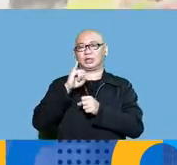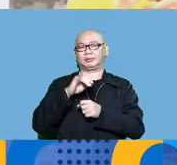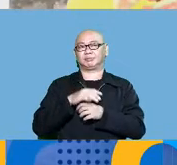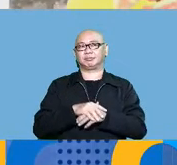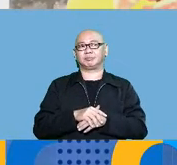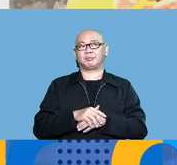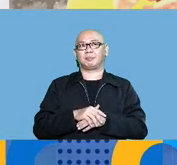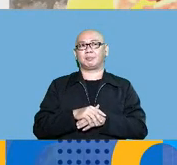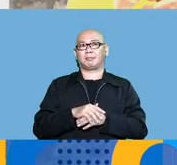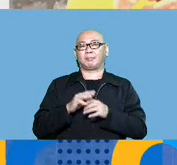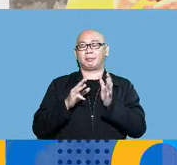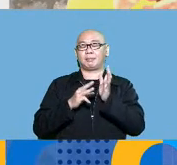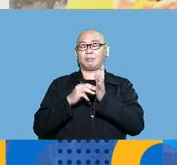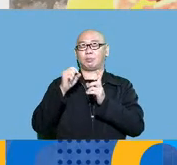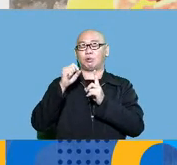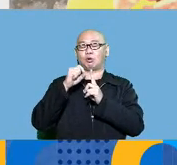Model ini